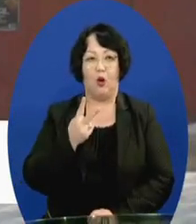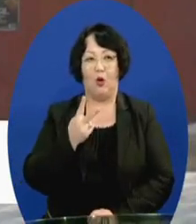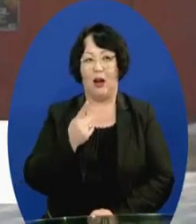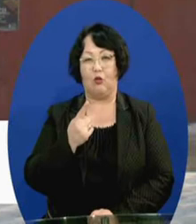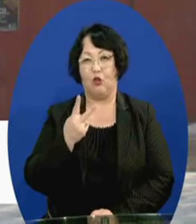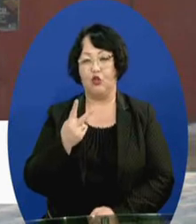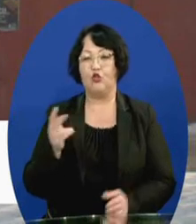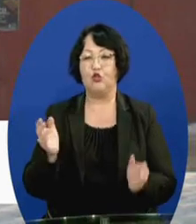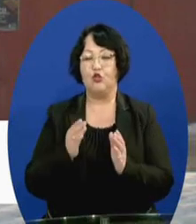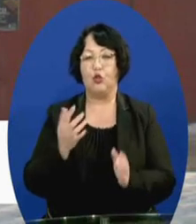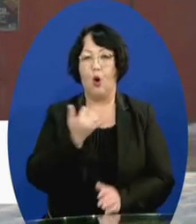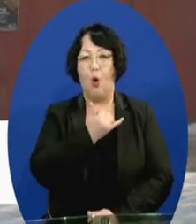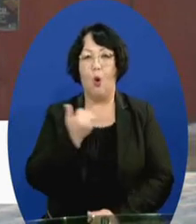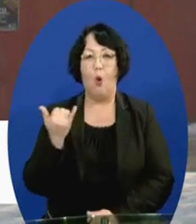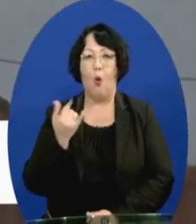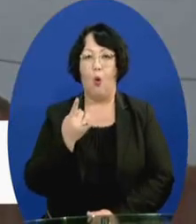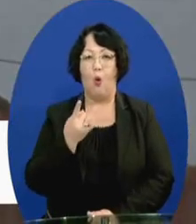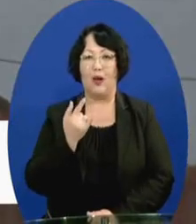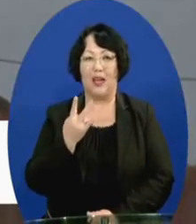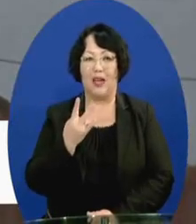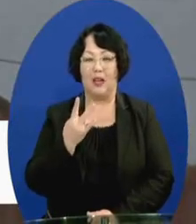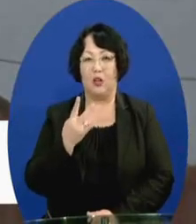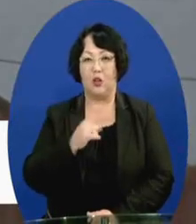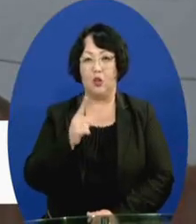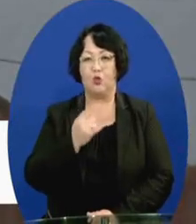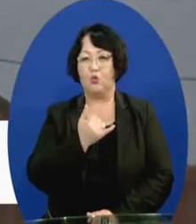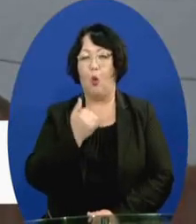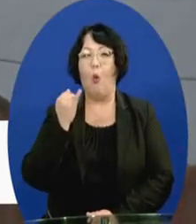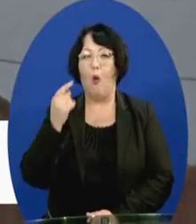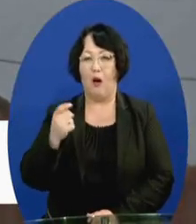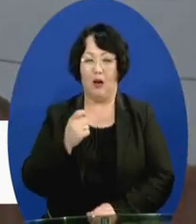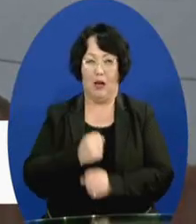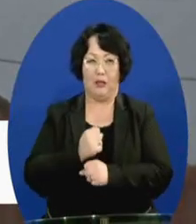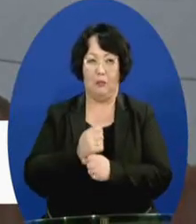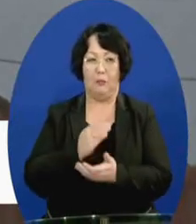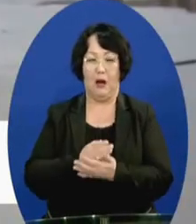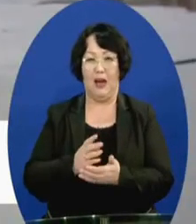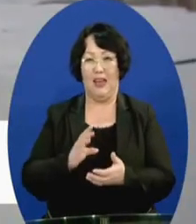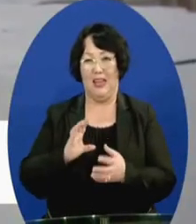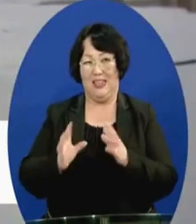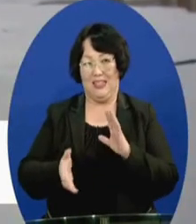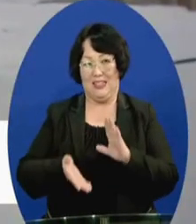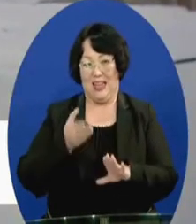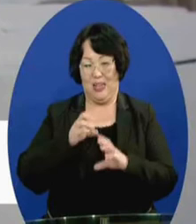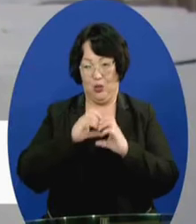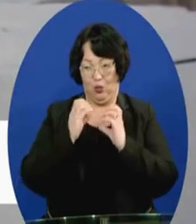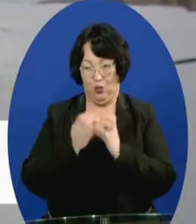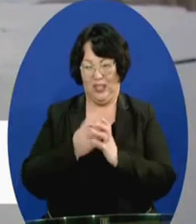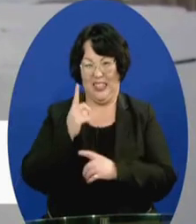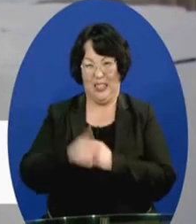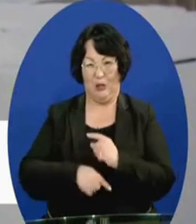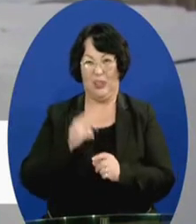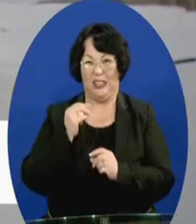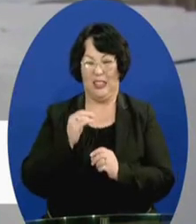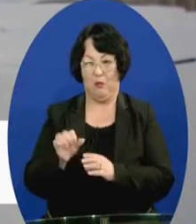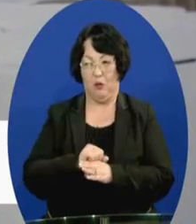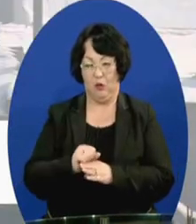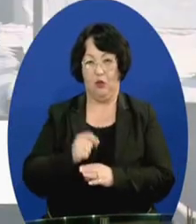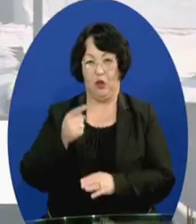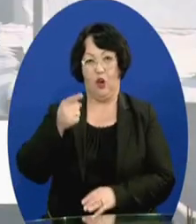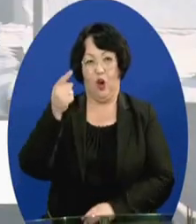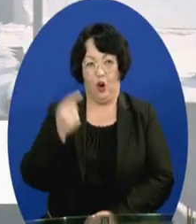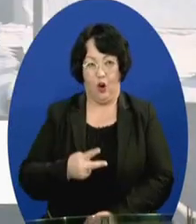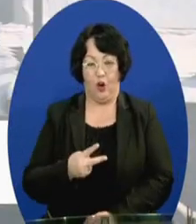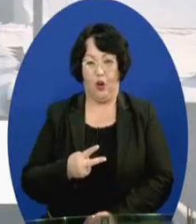212 жижиг уурын зурх байдаг юм байна. Тайзуулсан шахмал түлшний илүү боловсруулалт болгоно. Нэгдүгüрт.